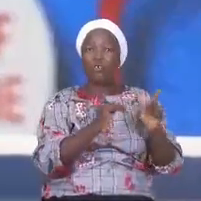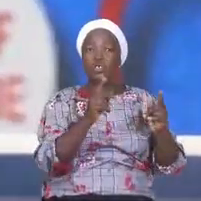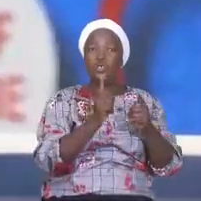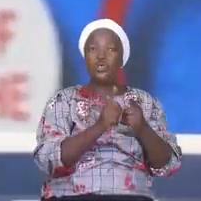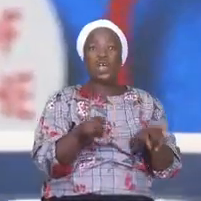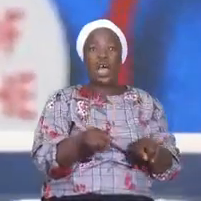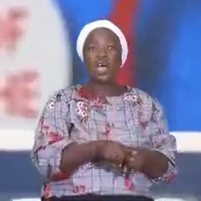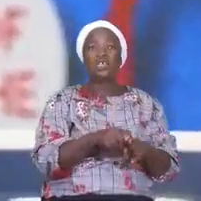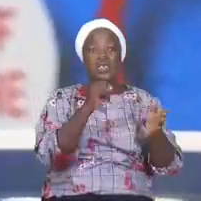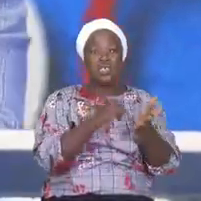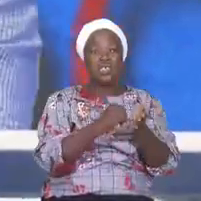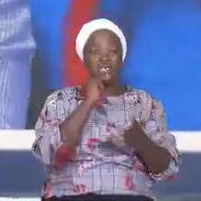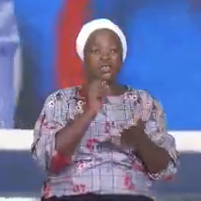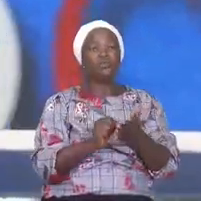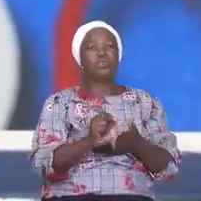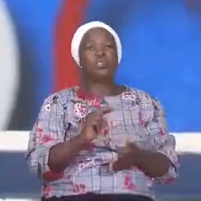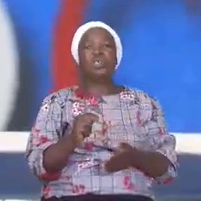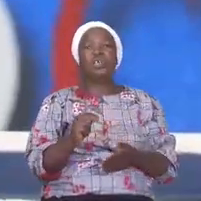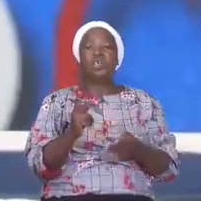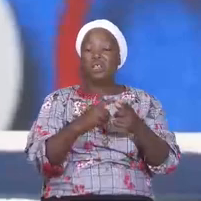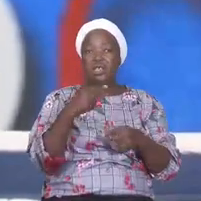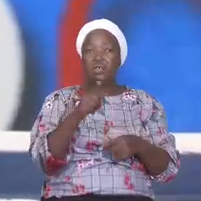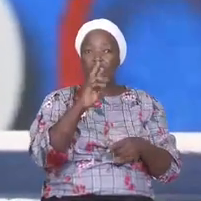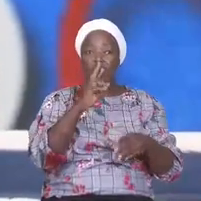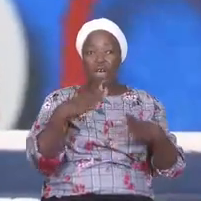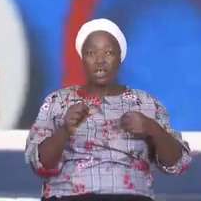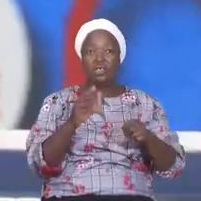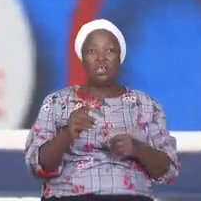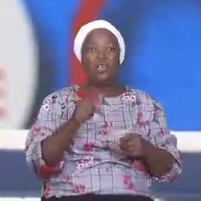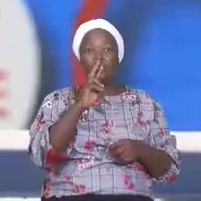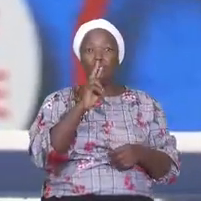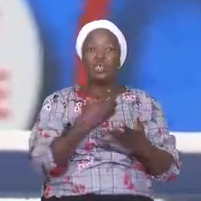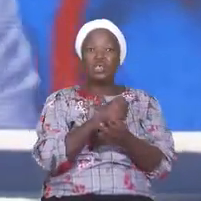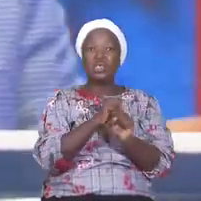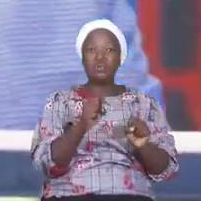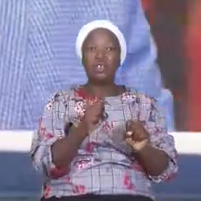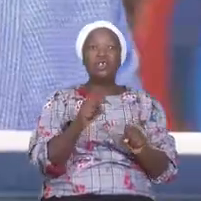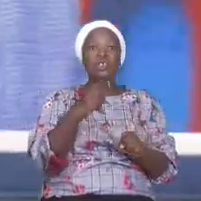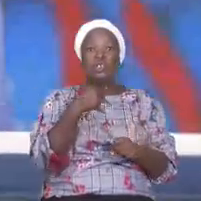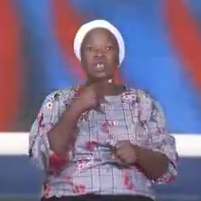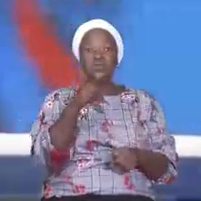guéri. Ce n'est pas selon tes sentiments. C'est selon ce qu'il est écrit.